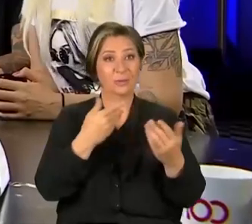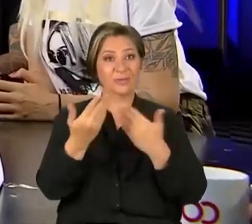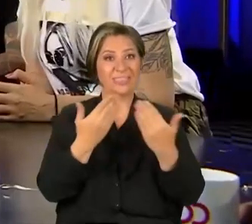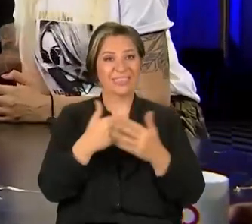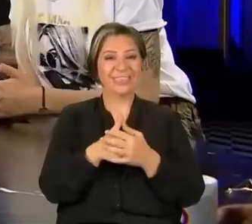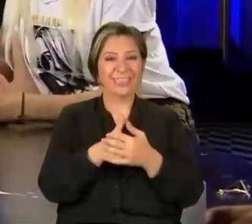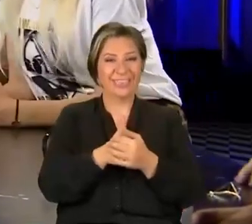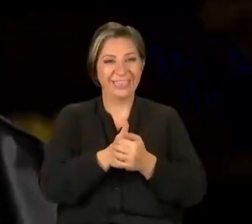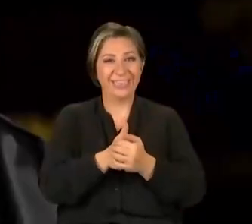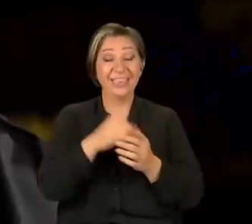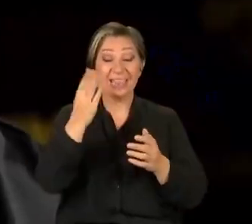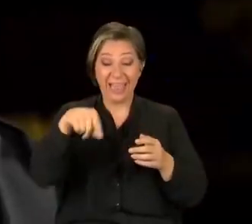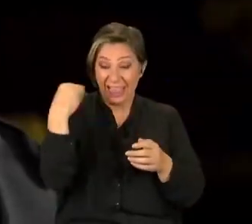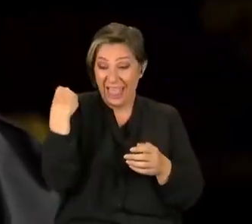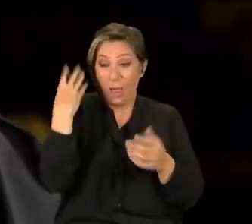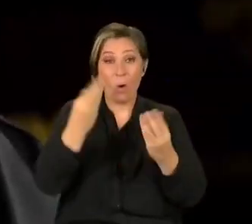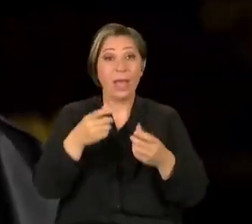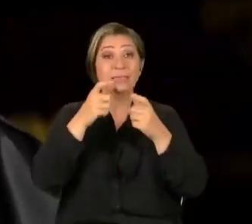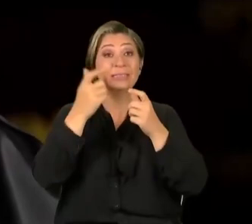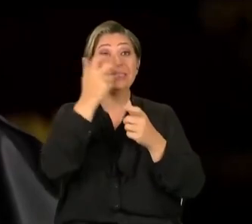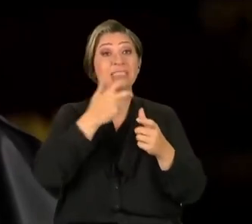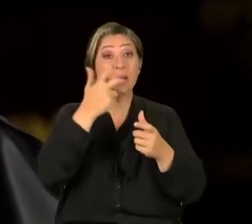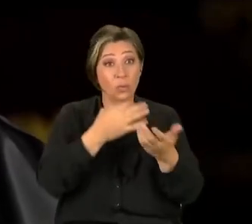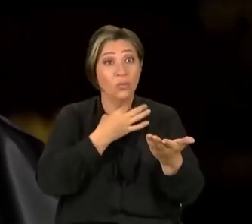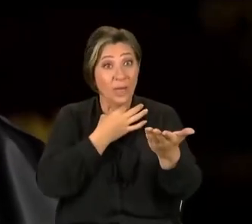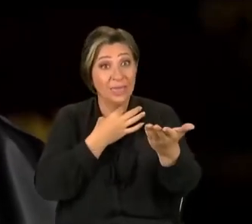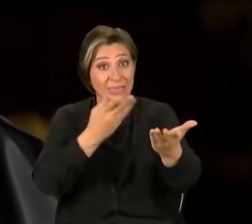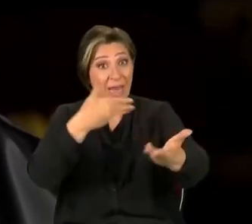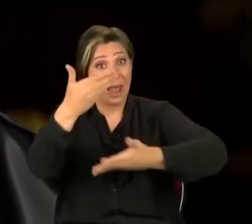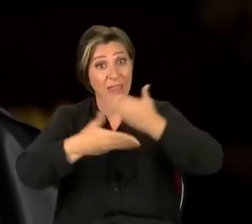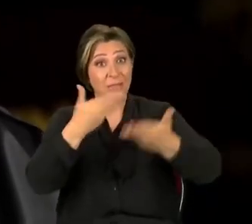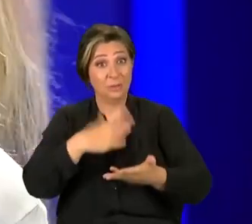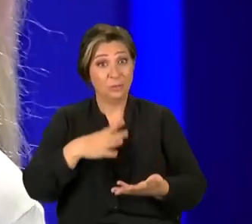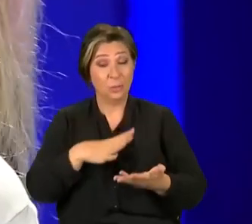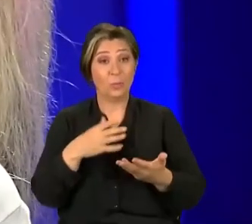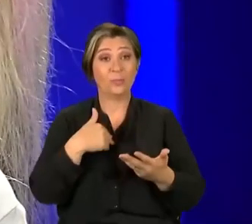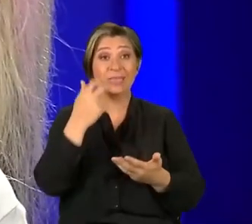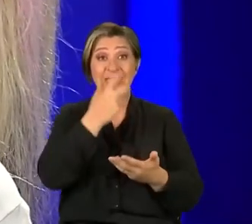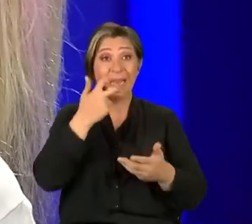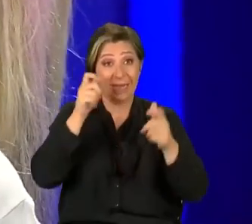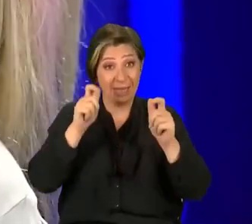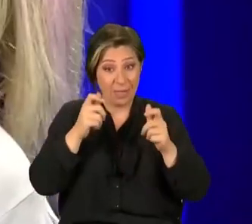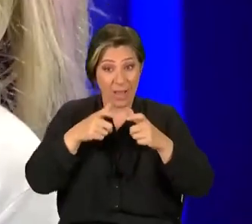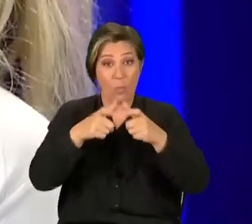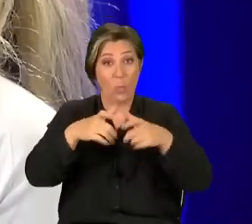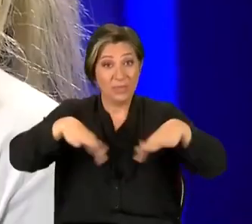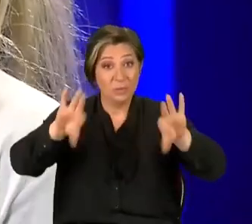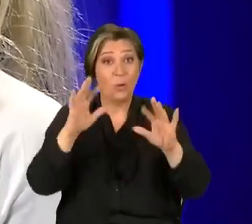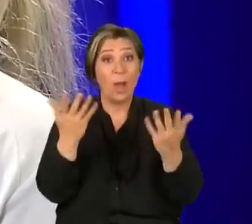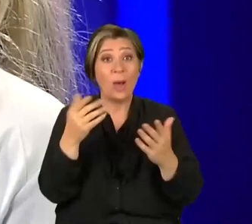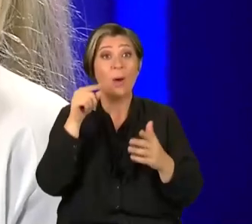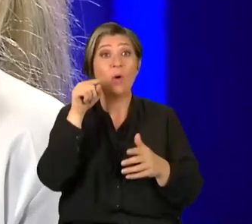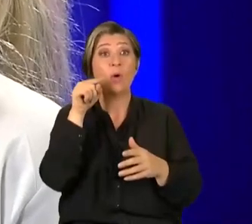Ediyoruz ya. Daha güncel. Mesela şu an albüm hazırlıyorum ben. Lütfen daha sen farklı. Bahset istiyorum. Evet albüm hazırlıyorum şu an. Ama ben hani